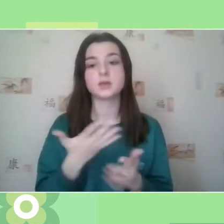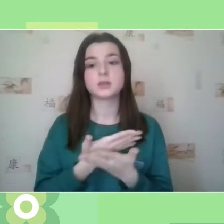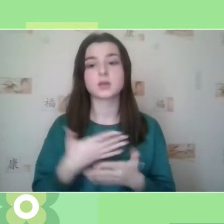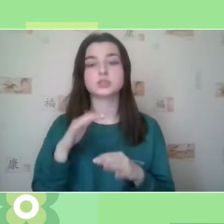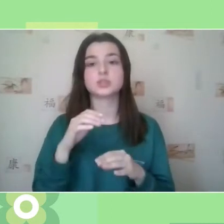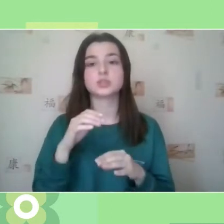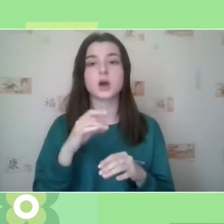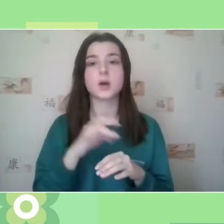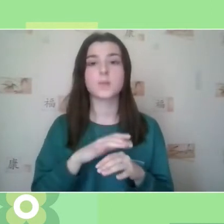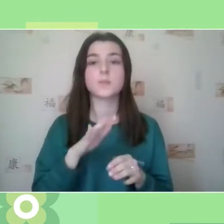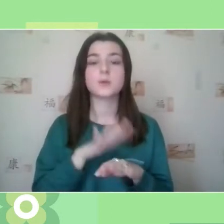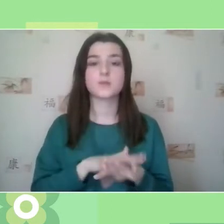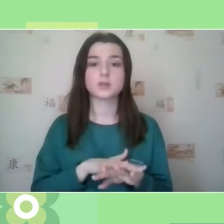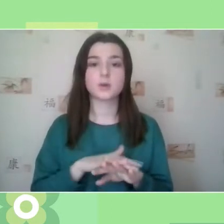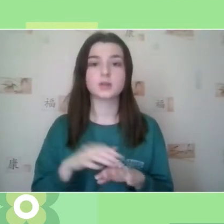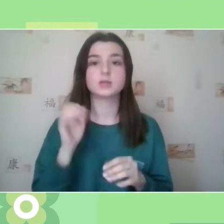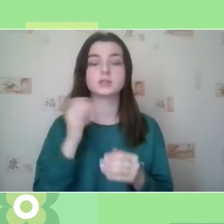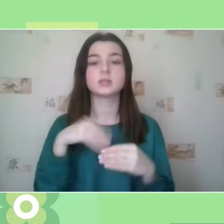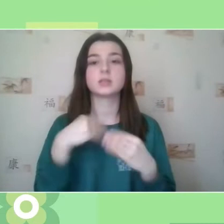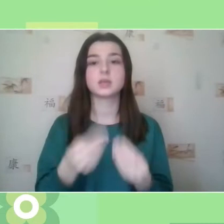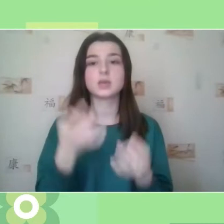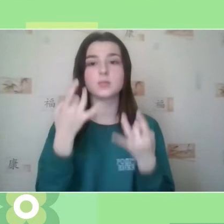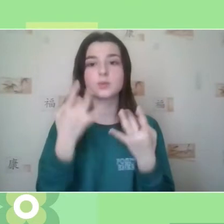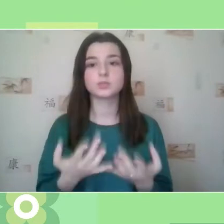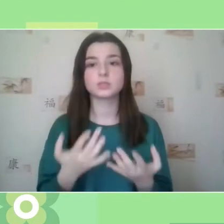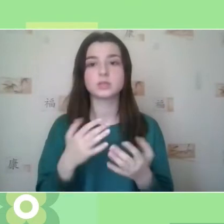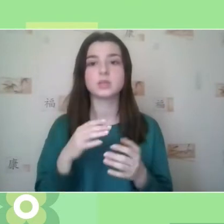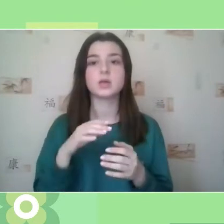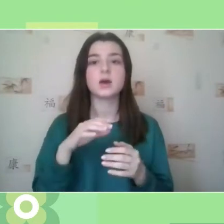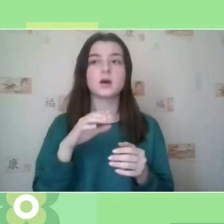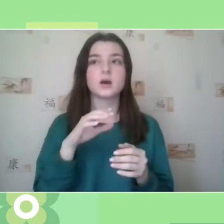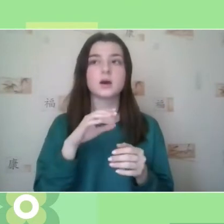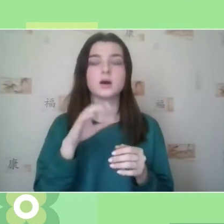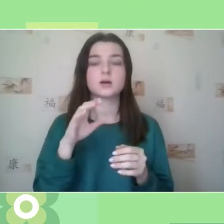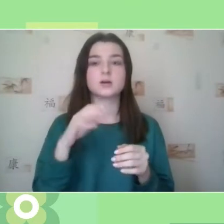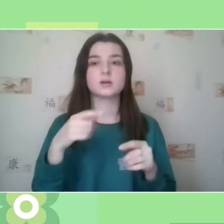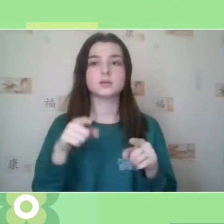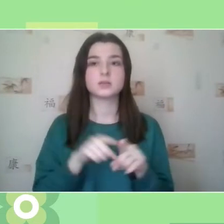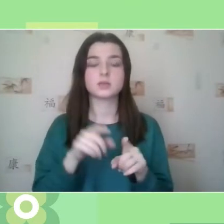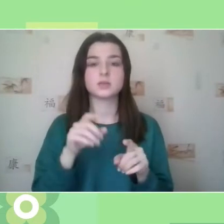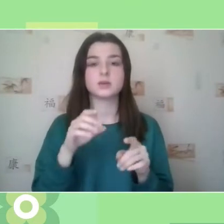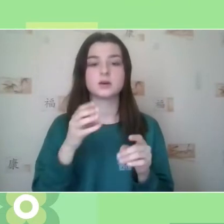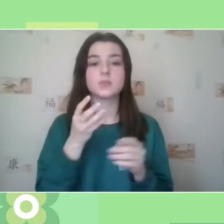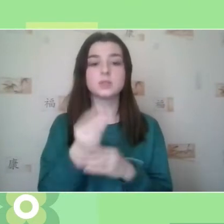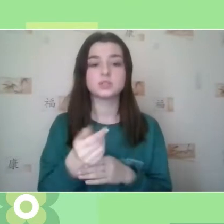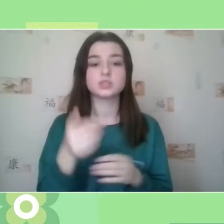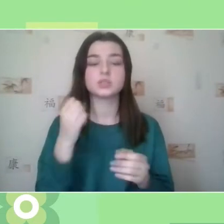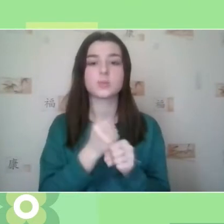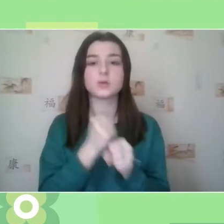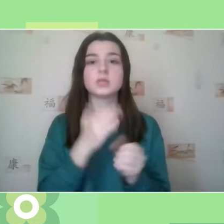приватбанк, надає простий механізм, який дозволяє робити такі платежі без участі власника картки